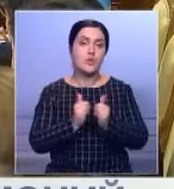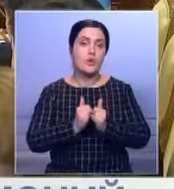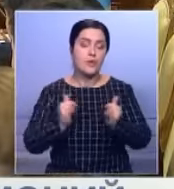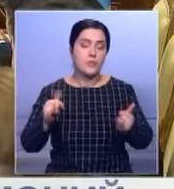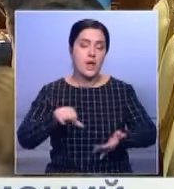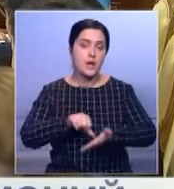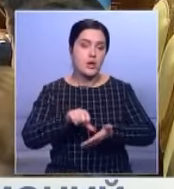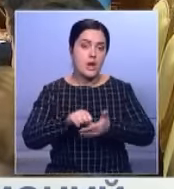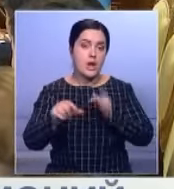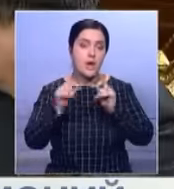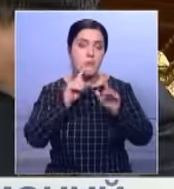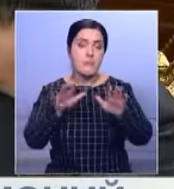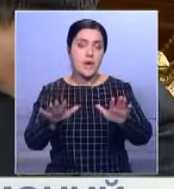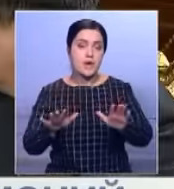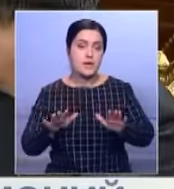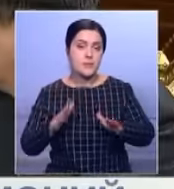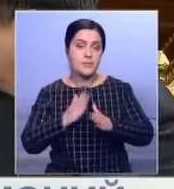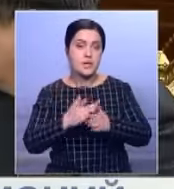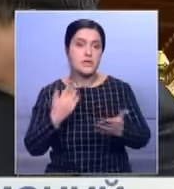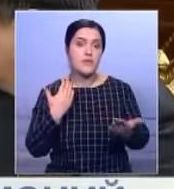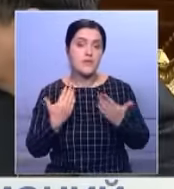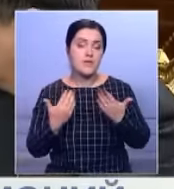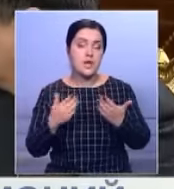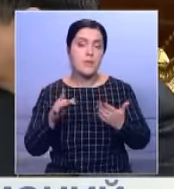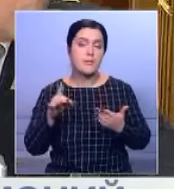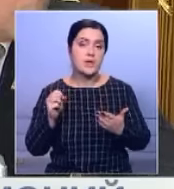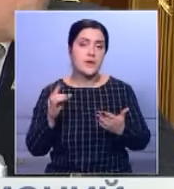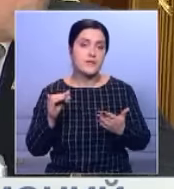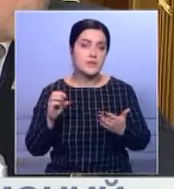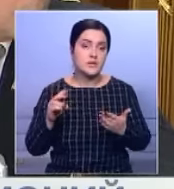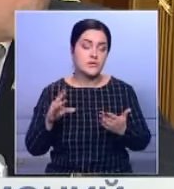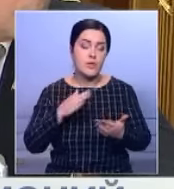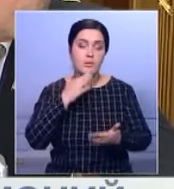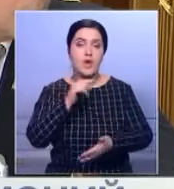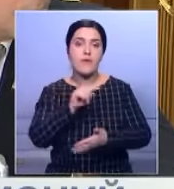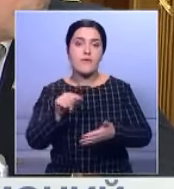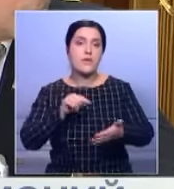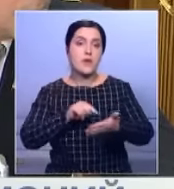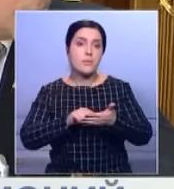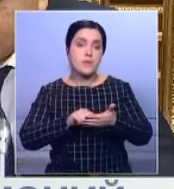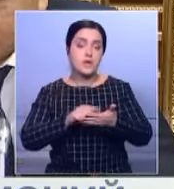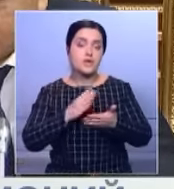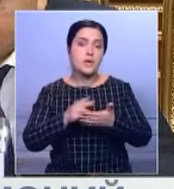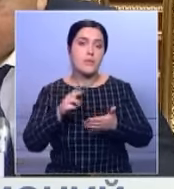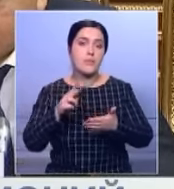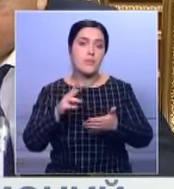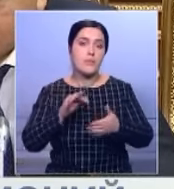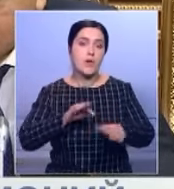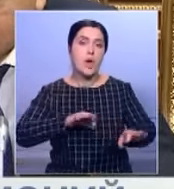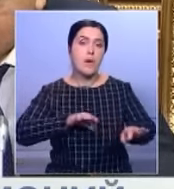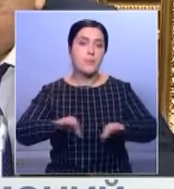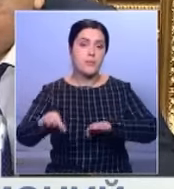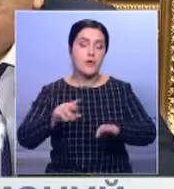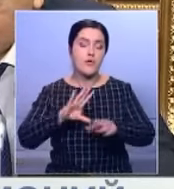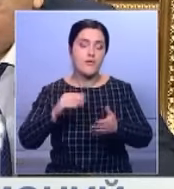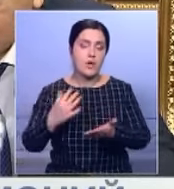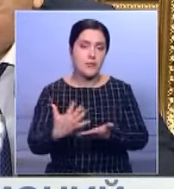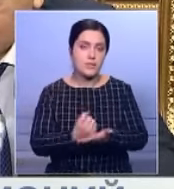роль парламента в отношении правительства. По многих вопросах там в проекте все это